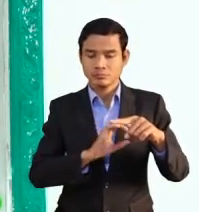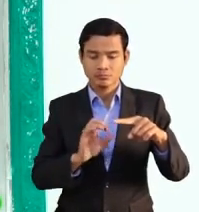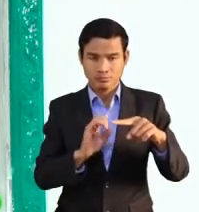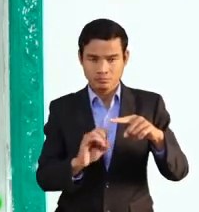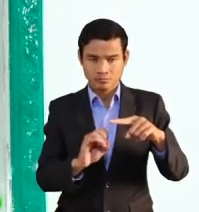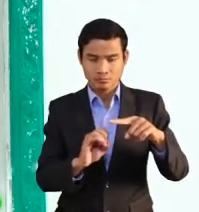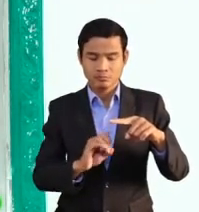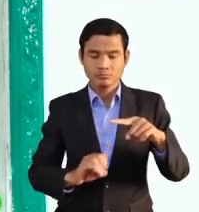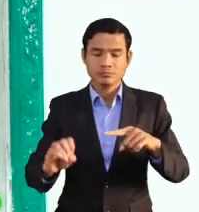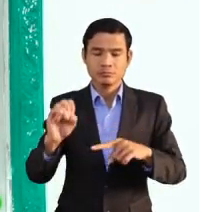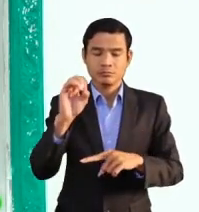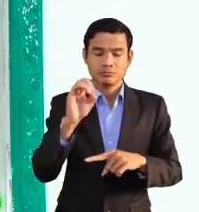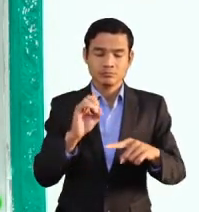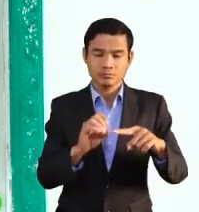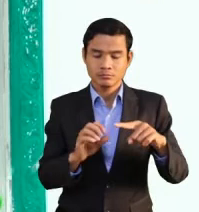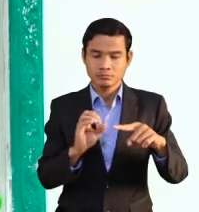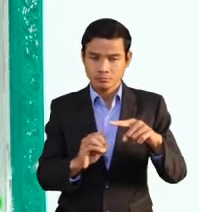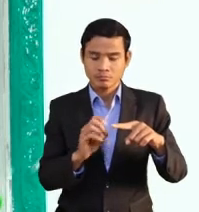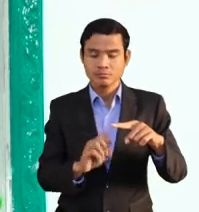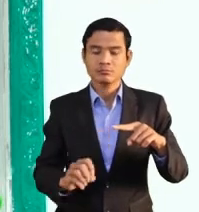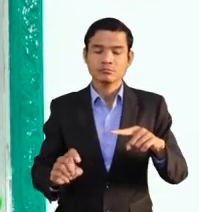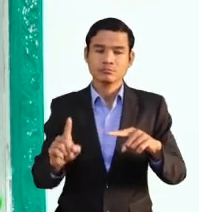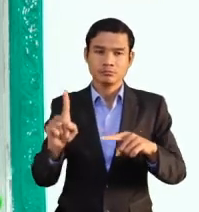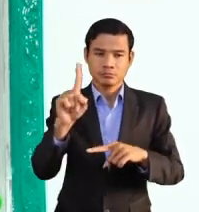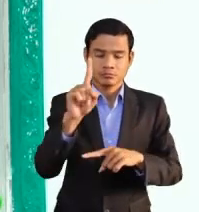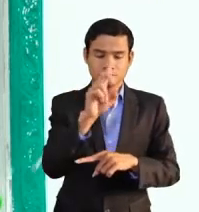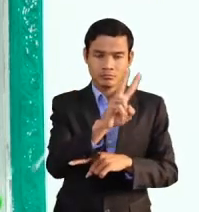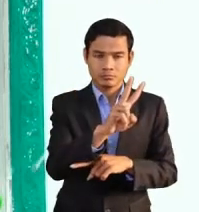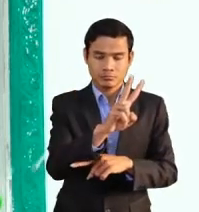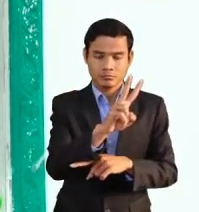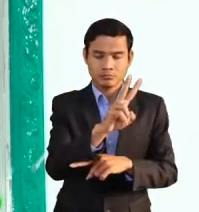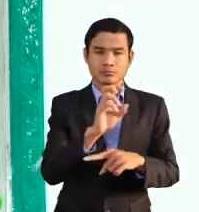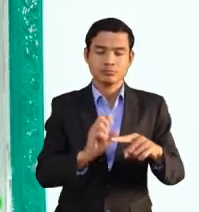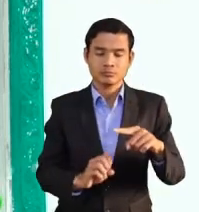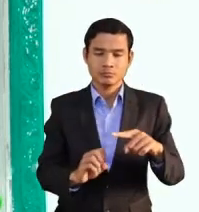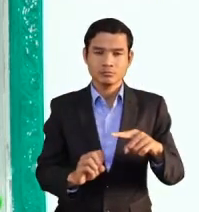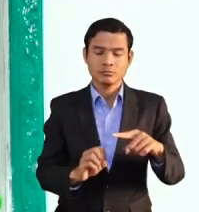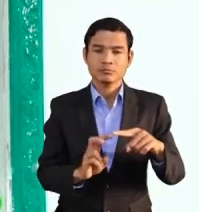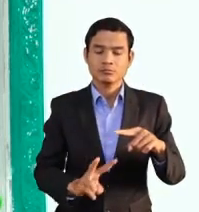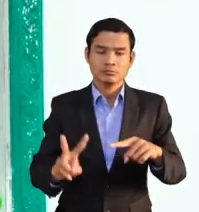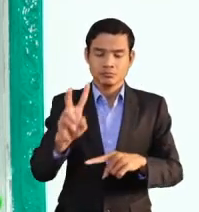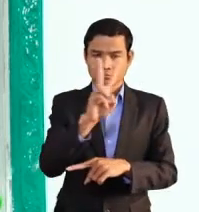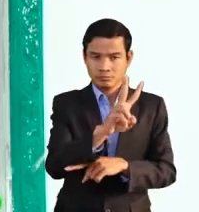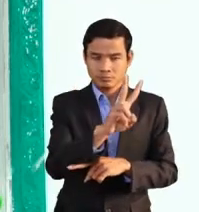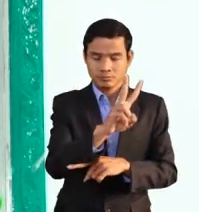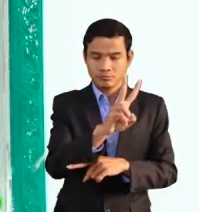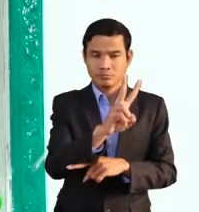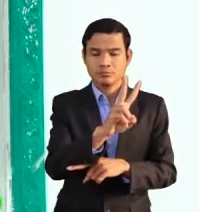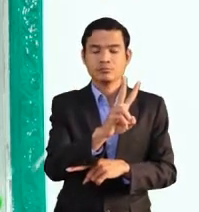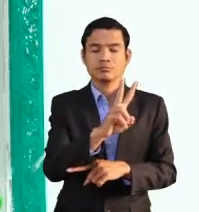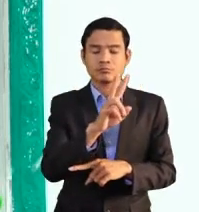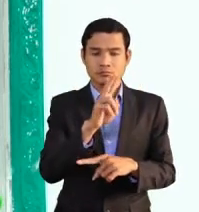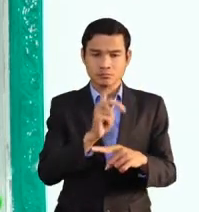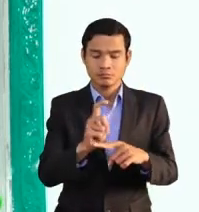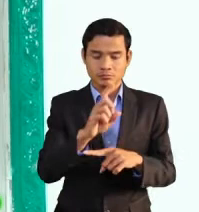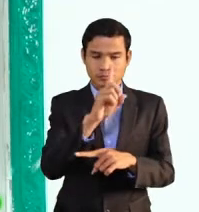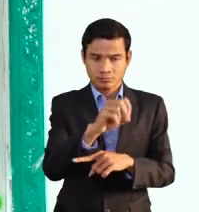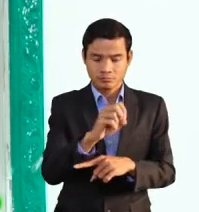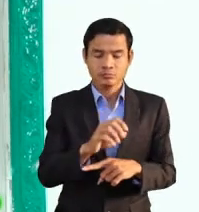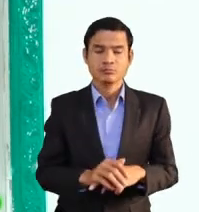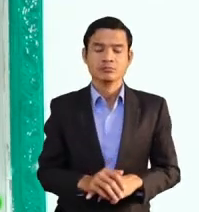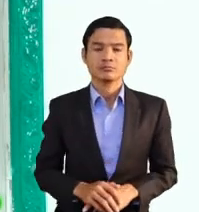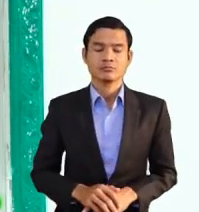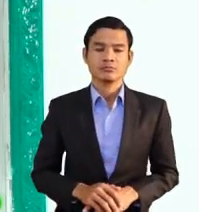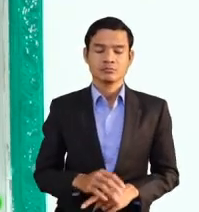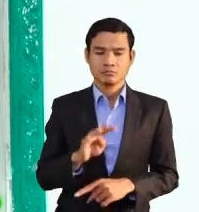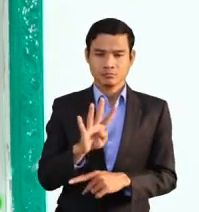xốn tra tục phẩm màn đó con cha là ô nà cứ tra tục bì cha nơi lớp tông đập dân hai to